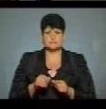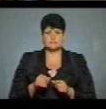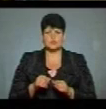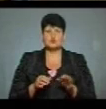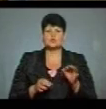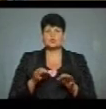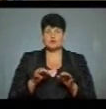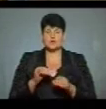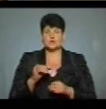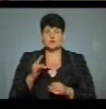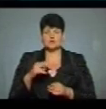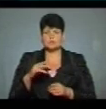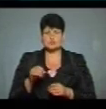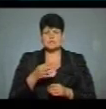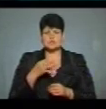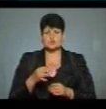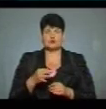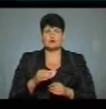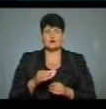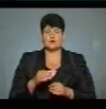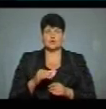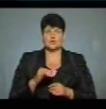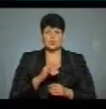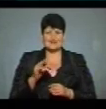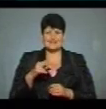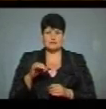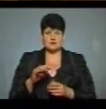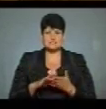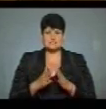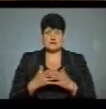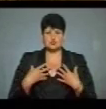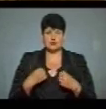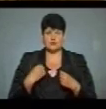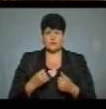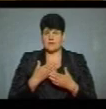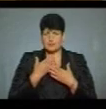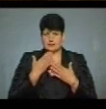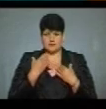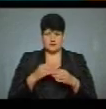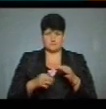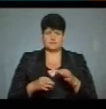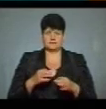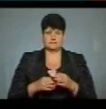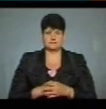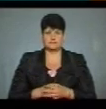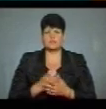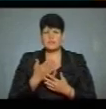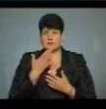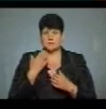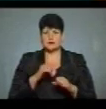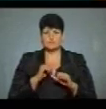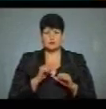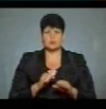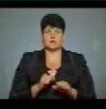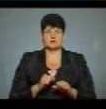Суддя Юрій Дзюбановський повідомив, що адвокат Юрій Демкович через стан здоров'я відсутній на слуханні. Немає адвоката,